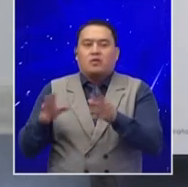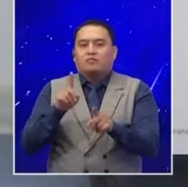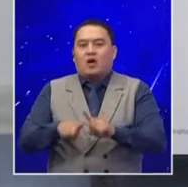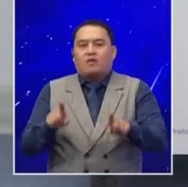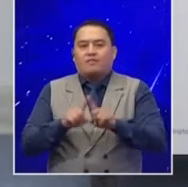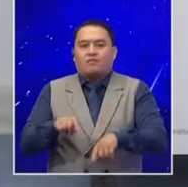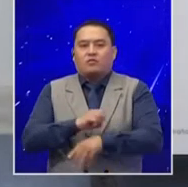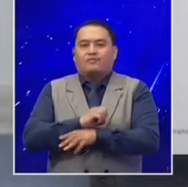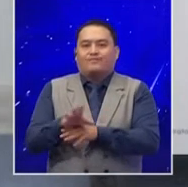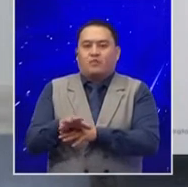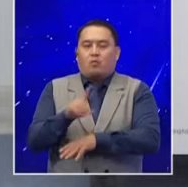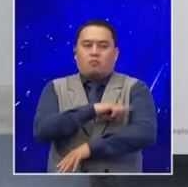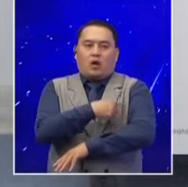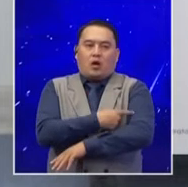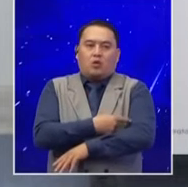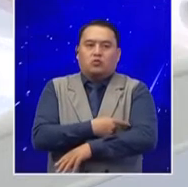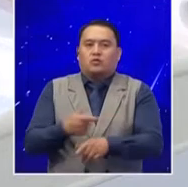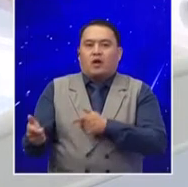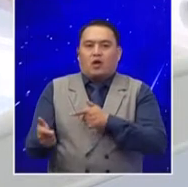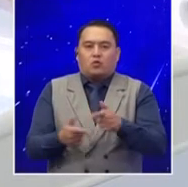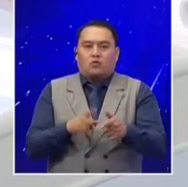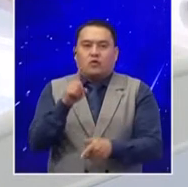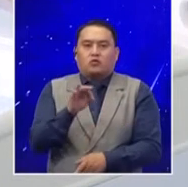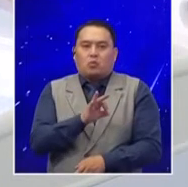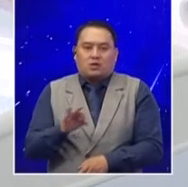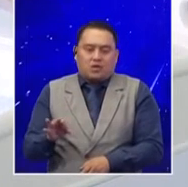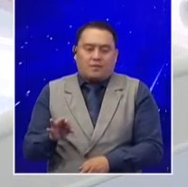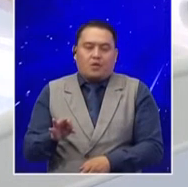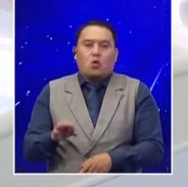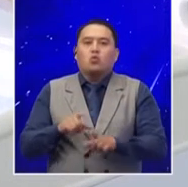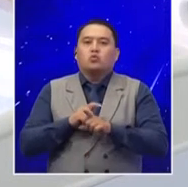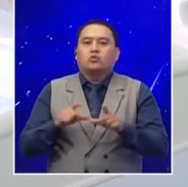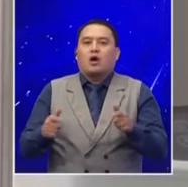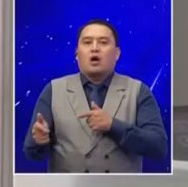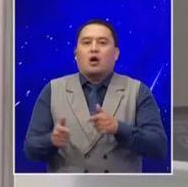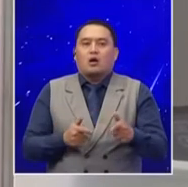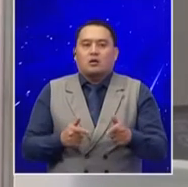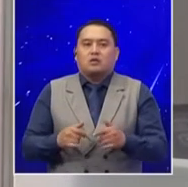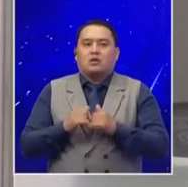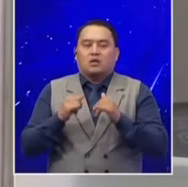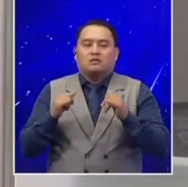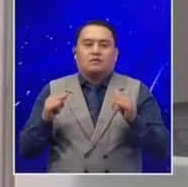волне COVID-19 больница пребывает во всеоружии. При необходимости учреждение готово экстренно